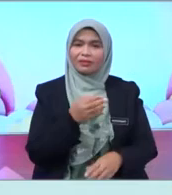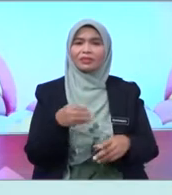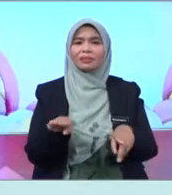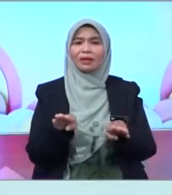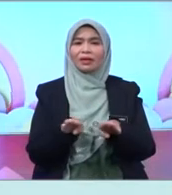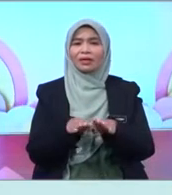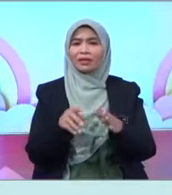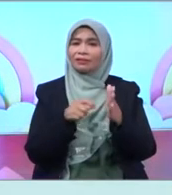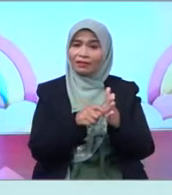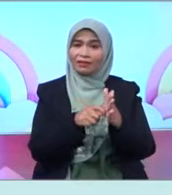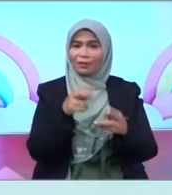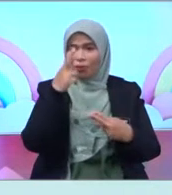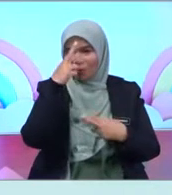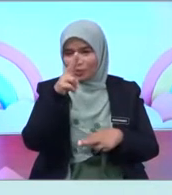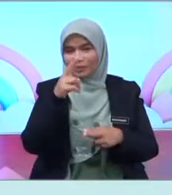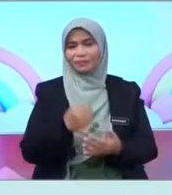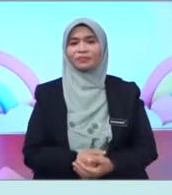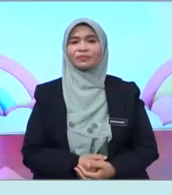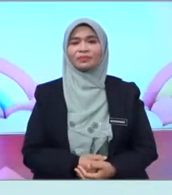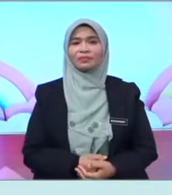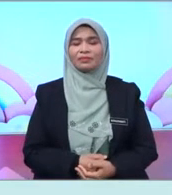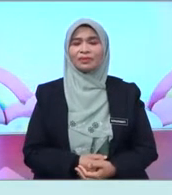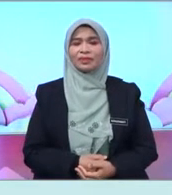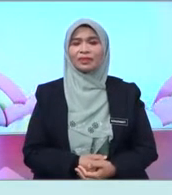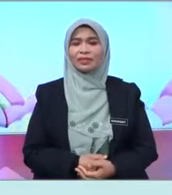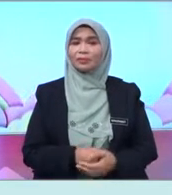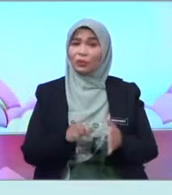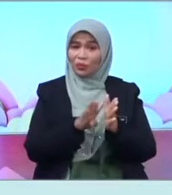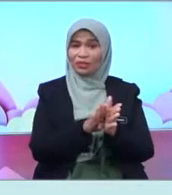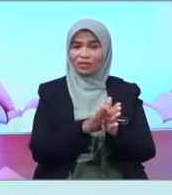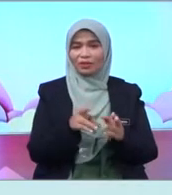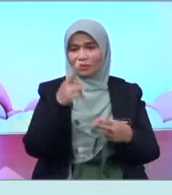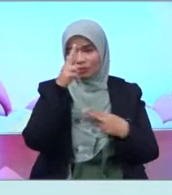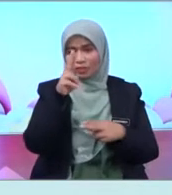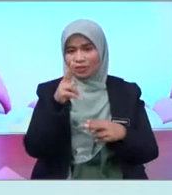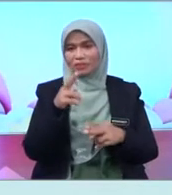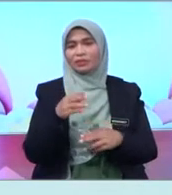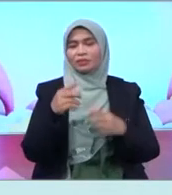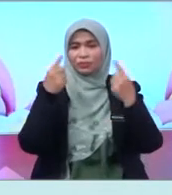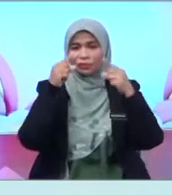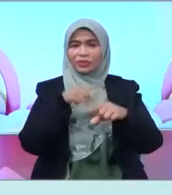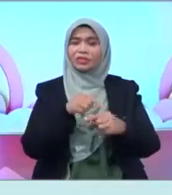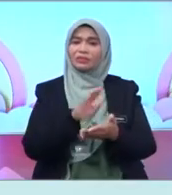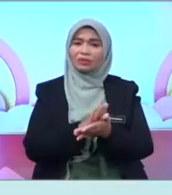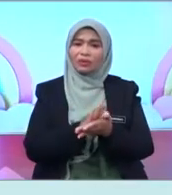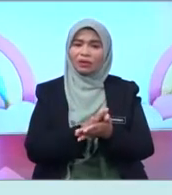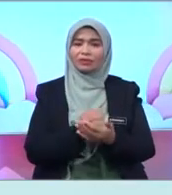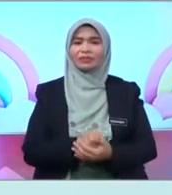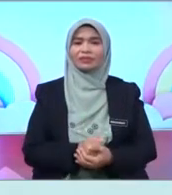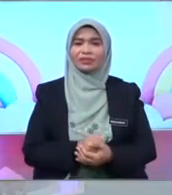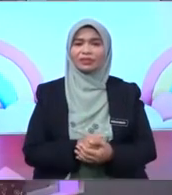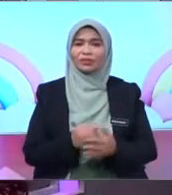tanda hormat ya betul oke misalnya kita mau hormati guru disekolah mencret kalau kita jumpa guru di